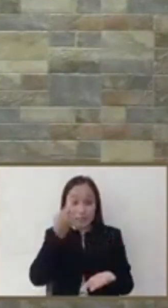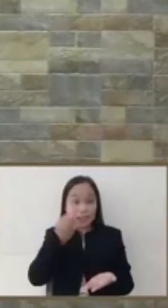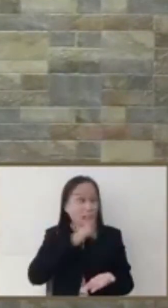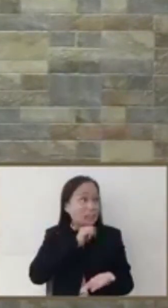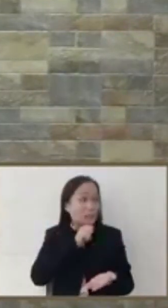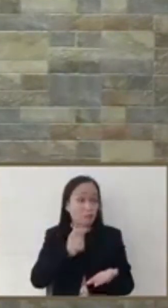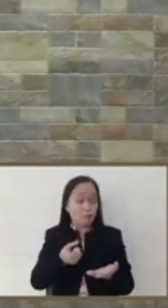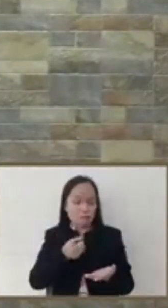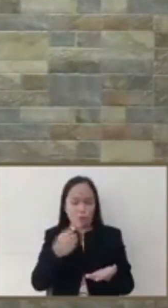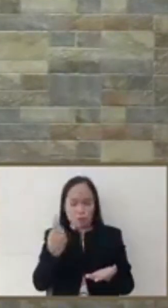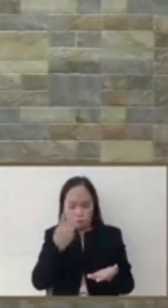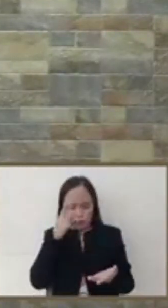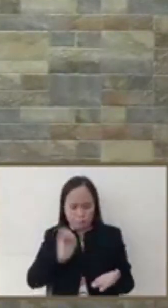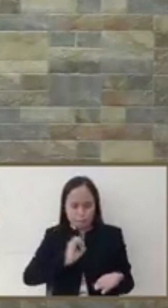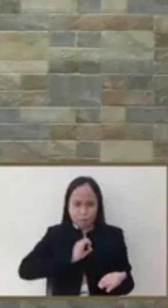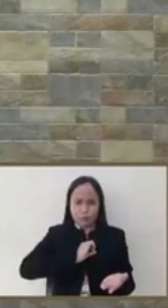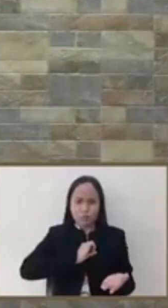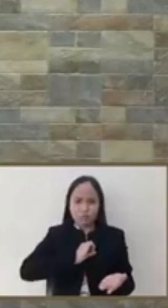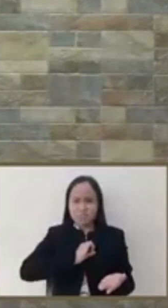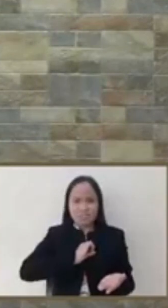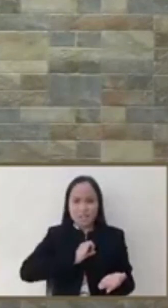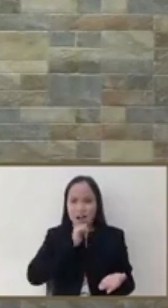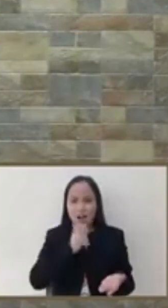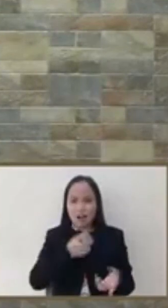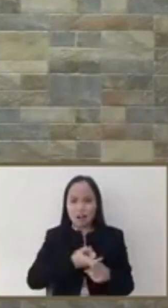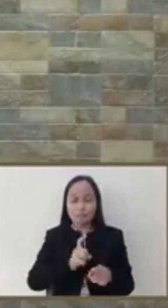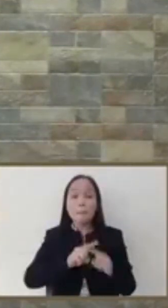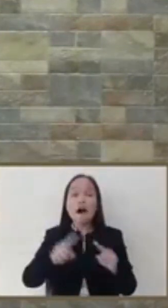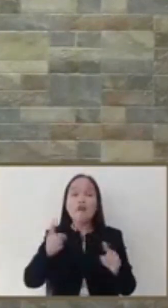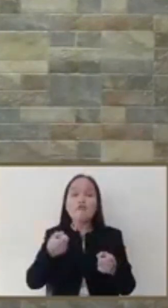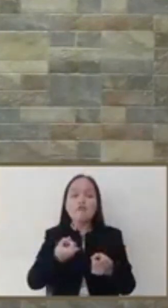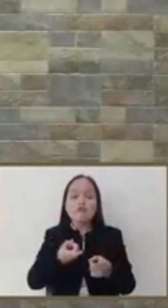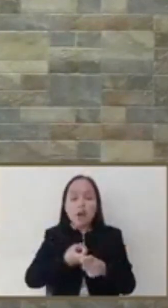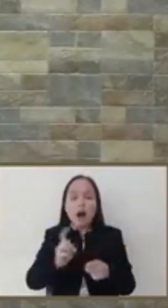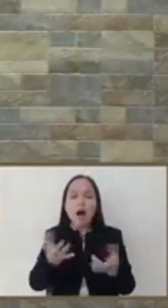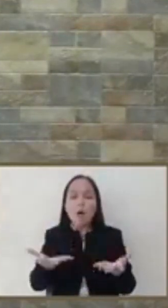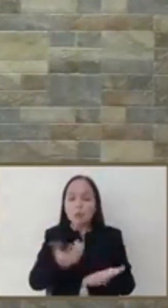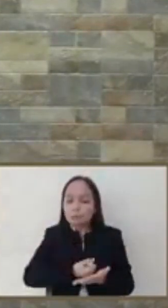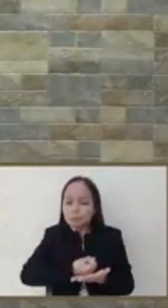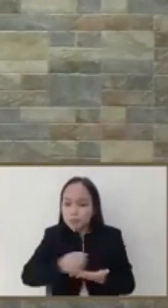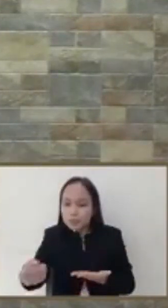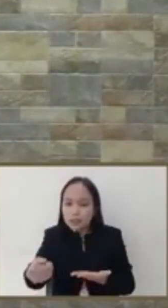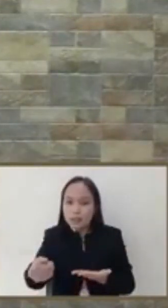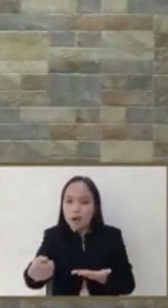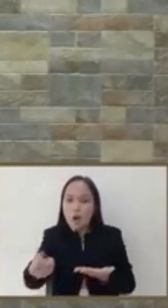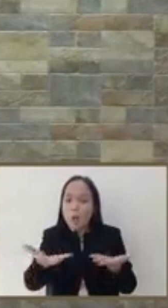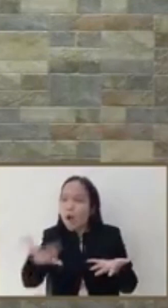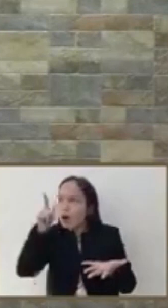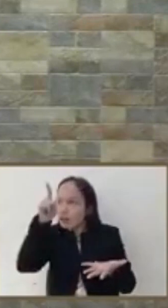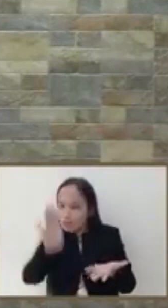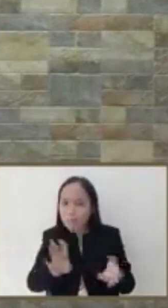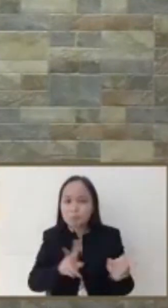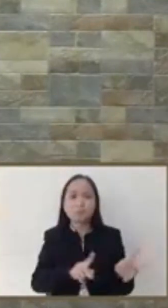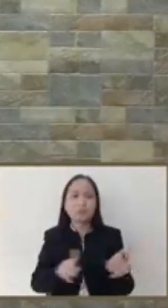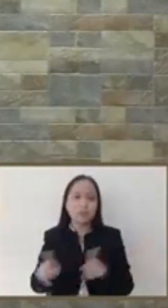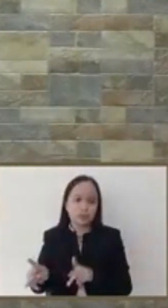from possessing it, but from investing it as God intended. Kung saan